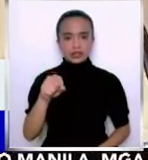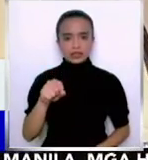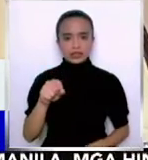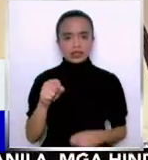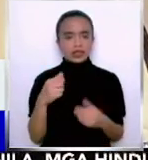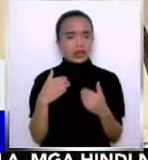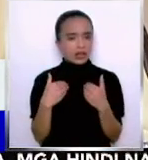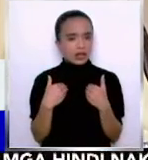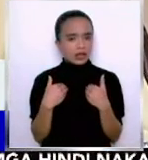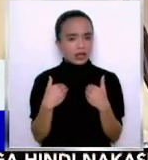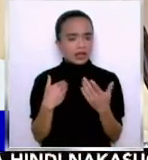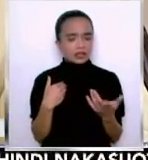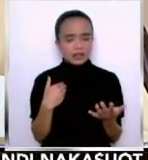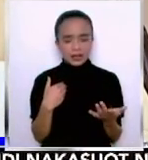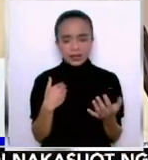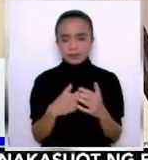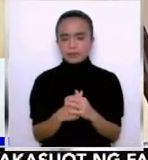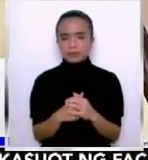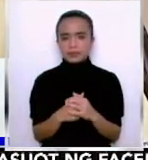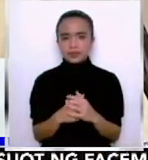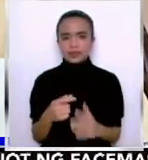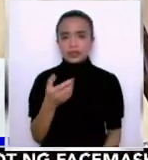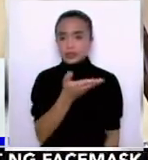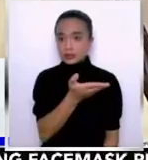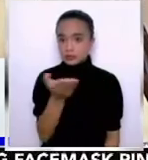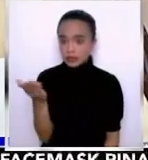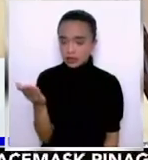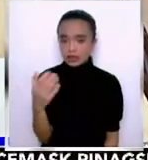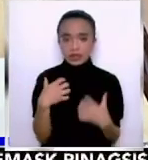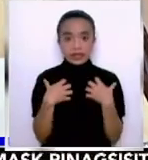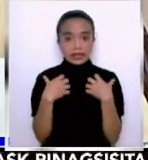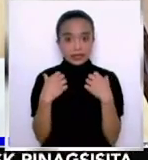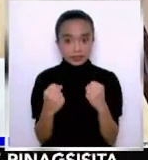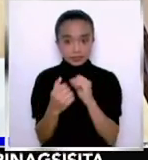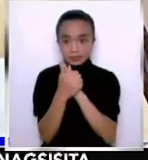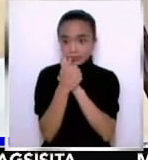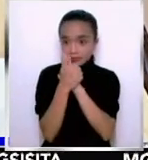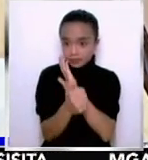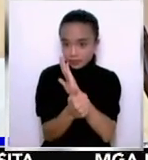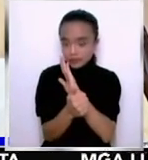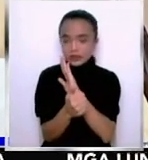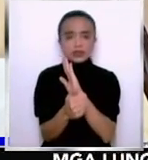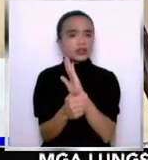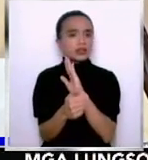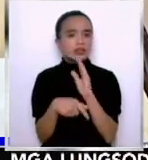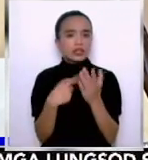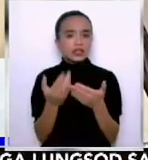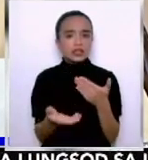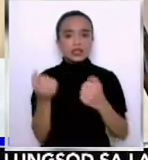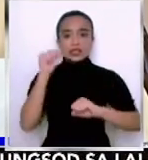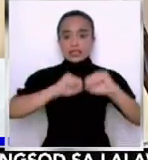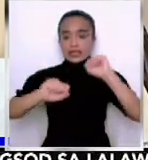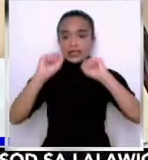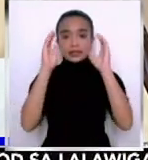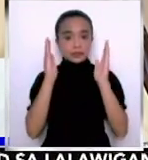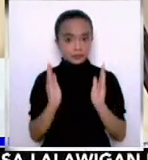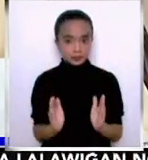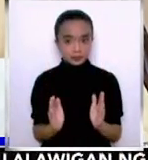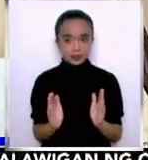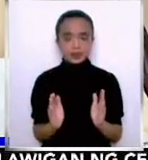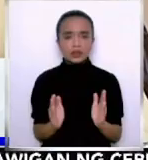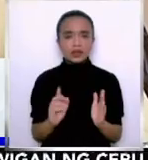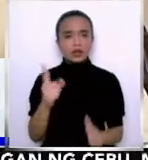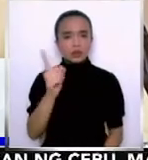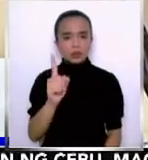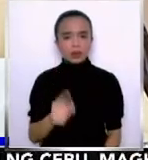At sa ayon sa ating mga medical experts and scientists, no, ang